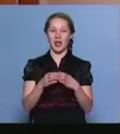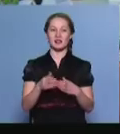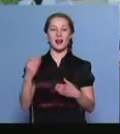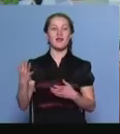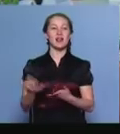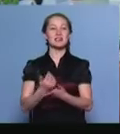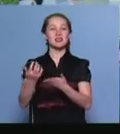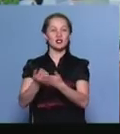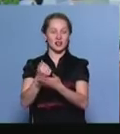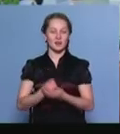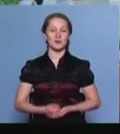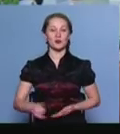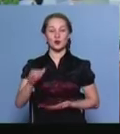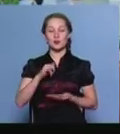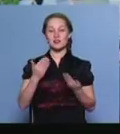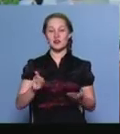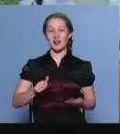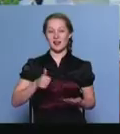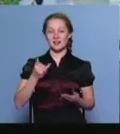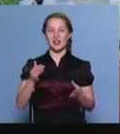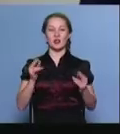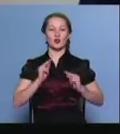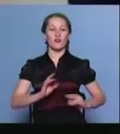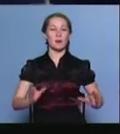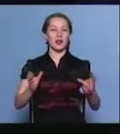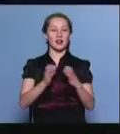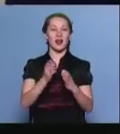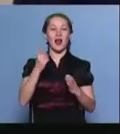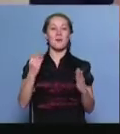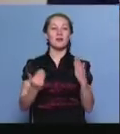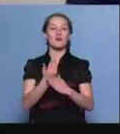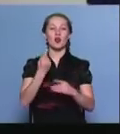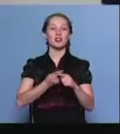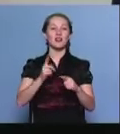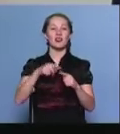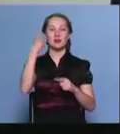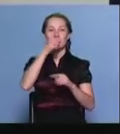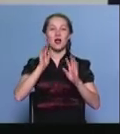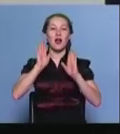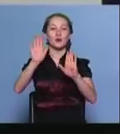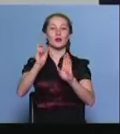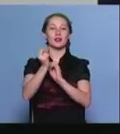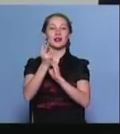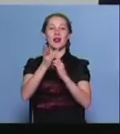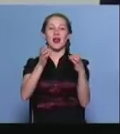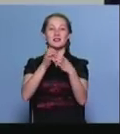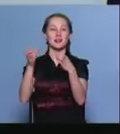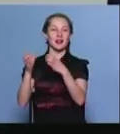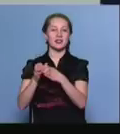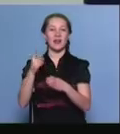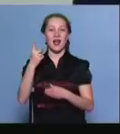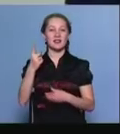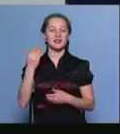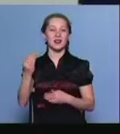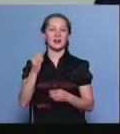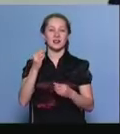достижения. Удмуртия сегодня гордится и трудовыми коллективами. На обновленной в этом году доске почета их 13. Один из них – коллектив завода